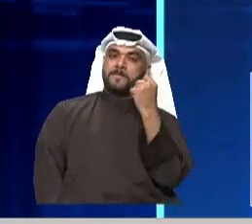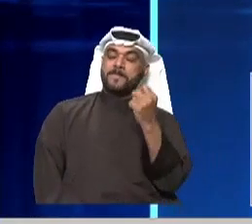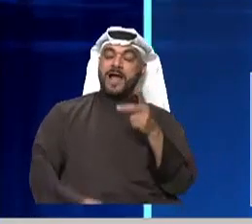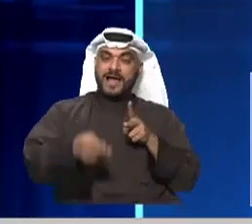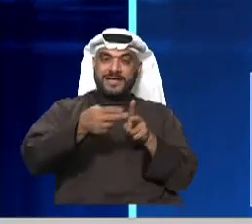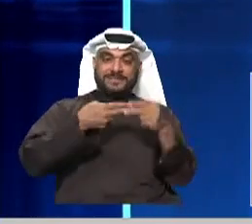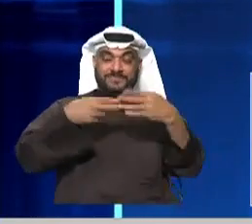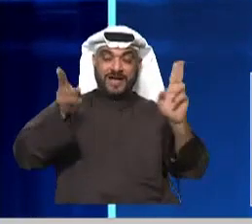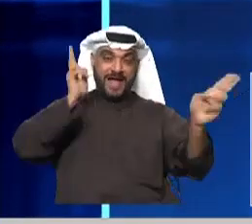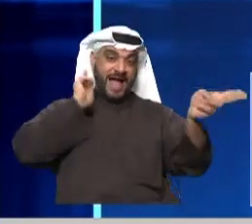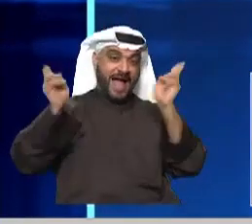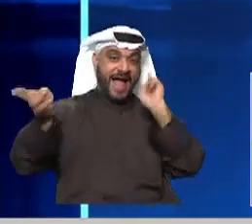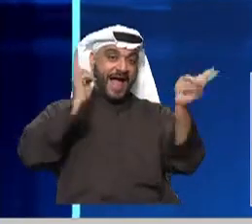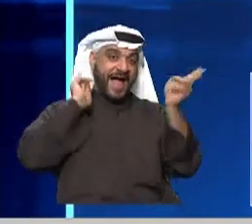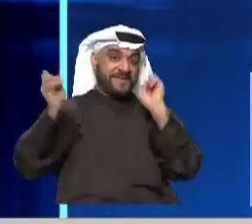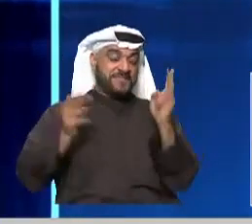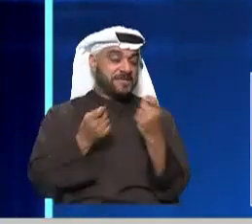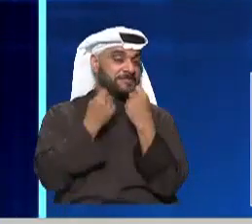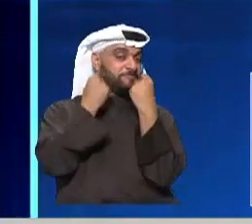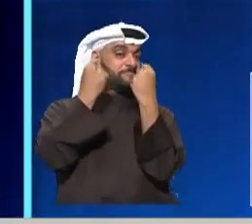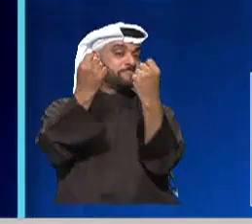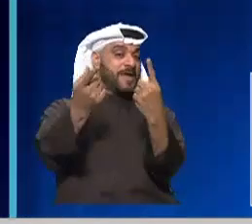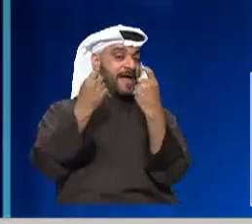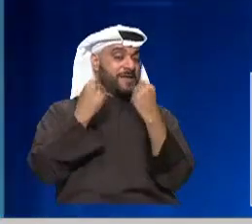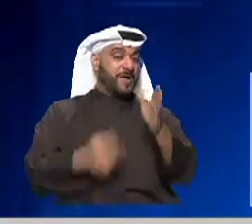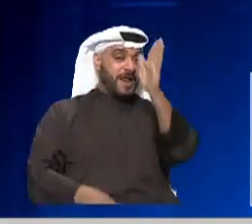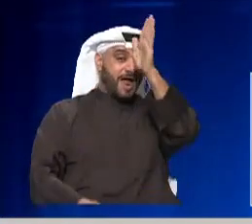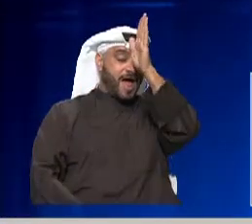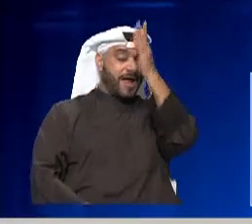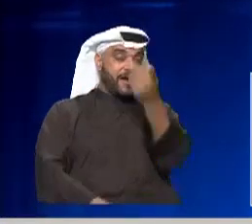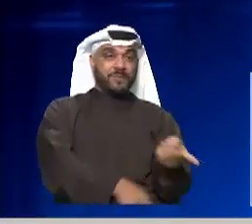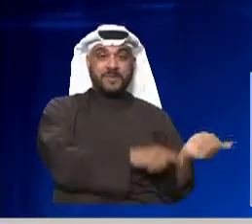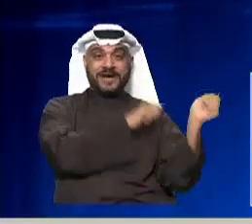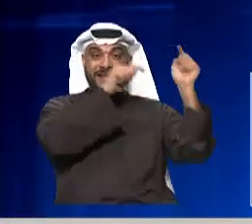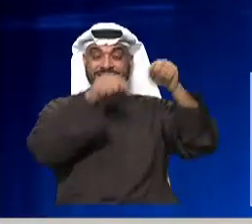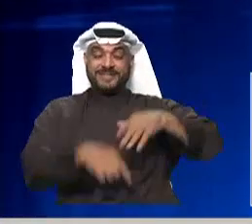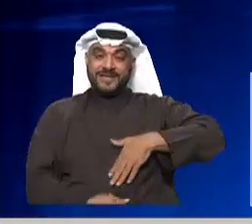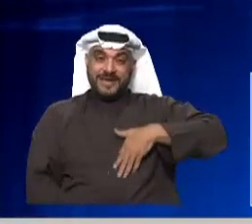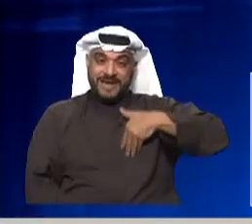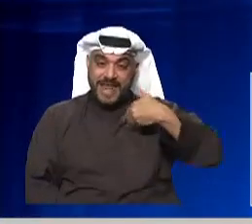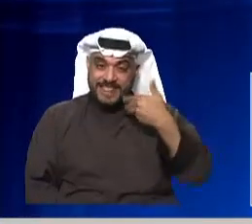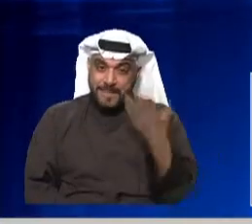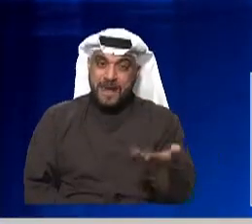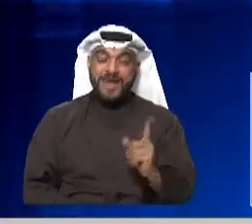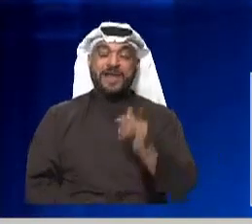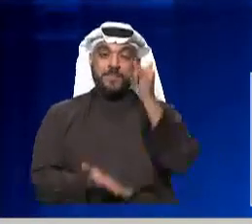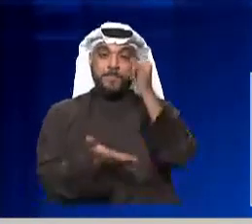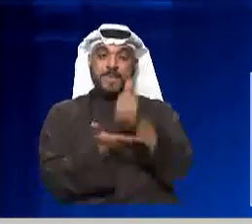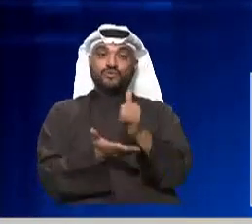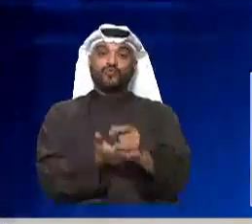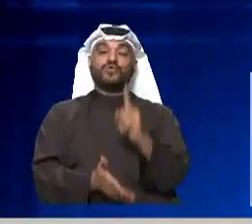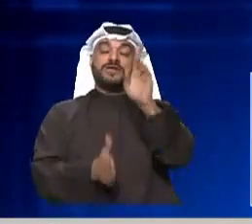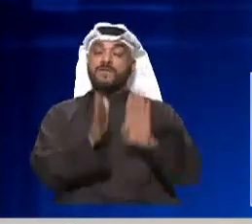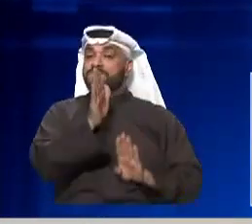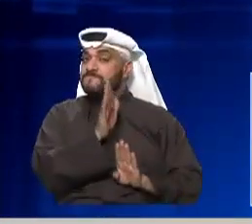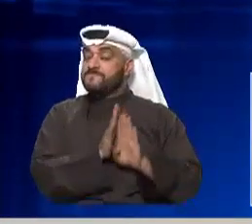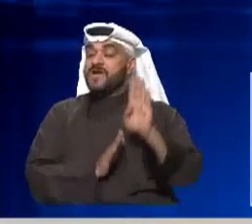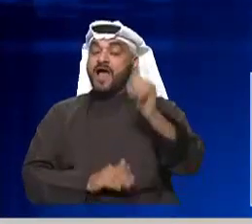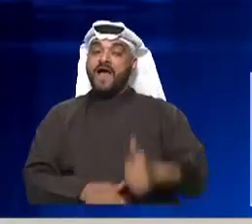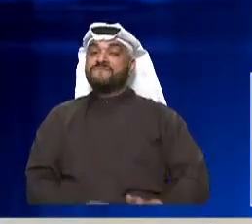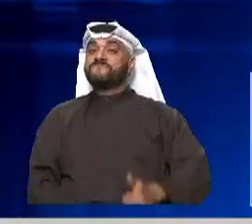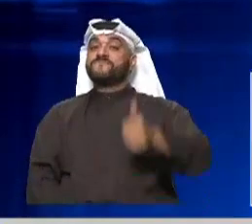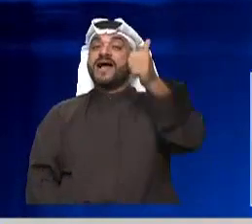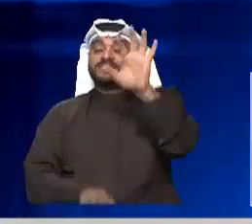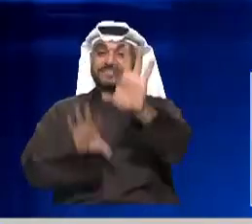الافتتاح وعكست الوجه الحضاريه المرموقه للبلد الشقيق متمنيا سموه رعاه الله كل التوفيق لكافه